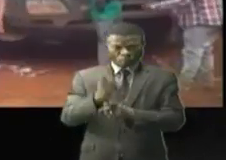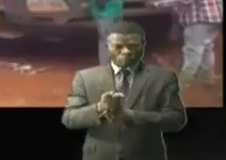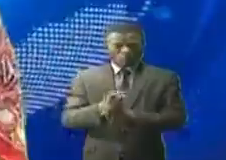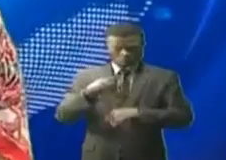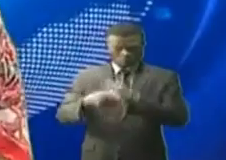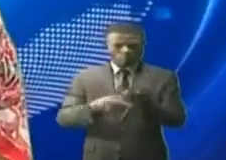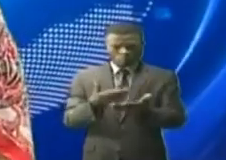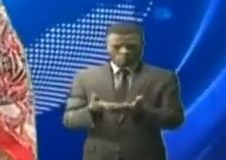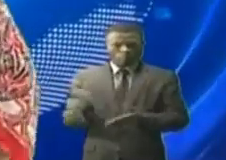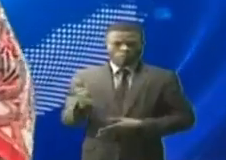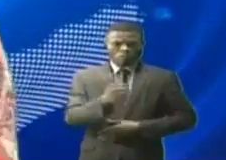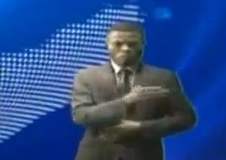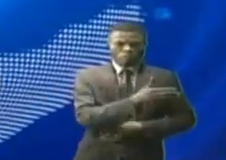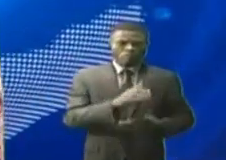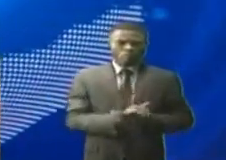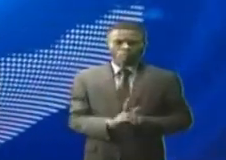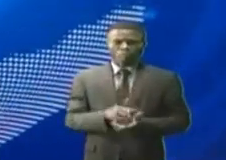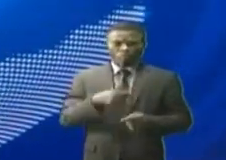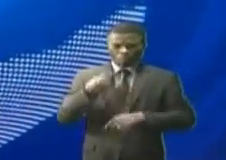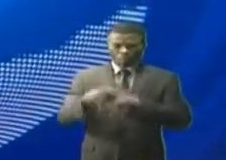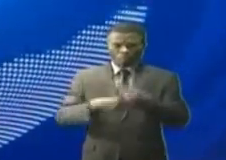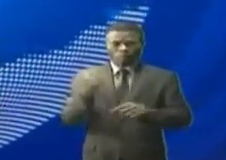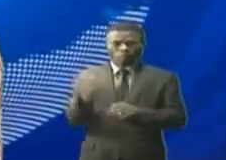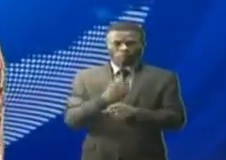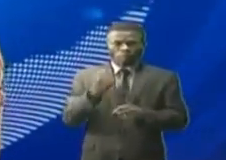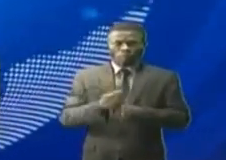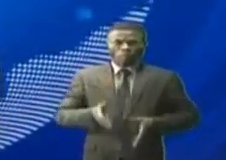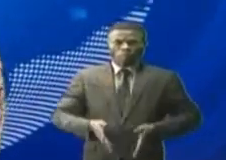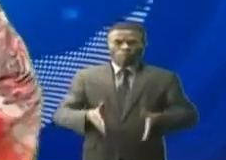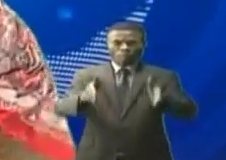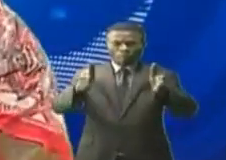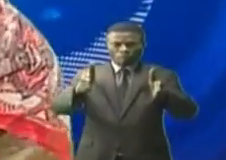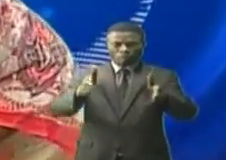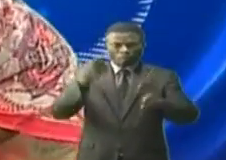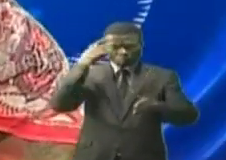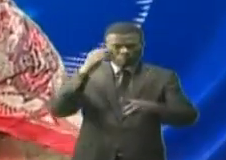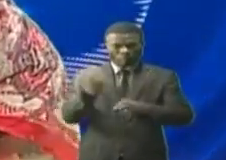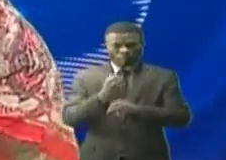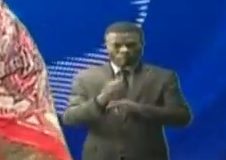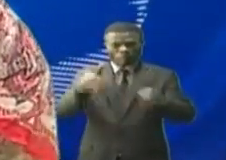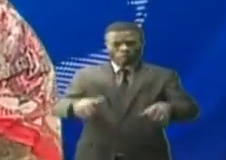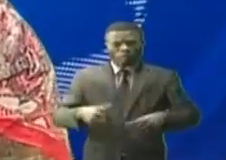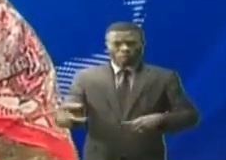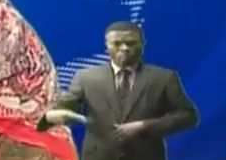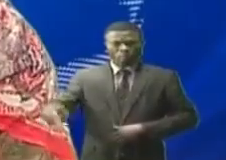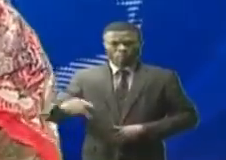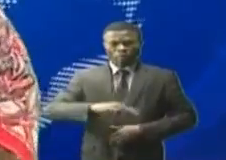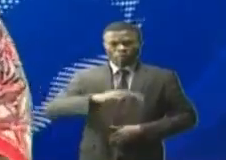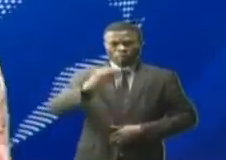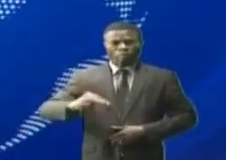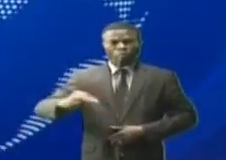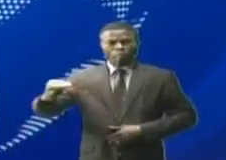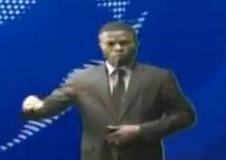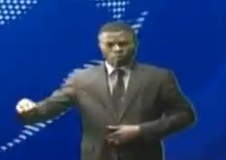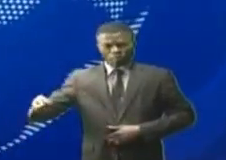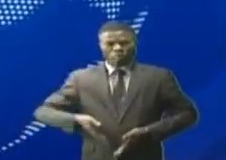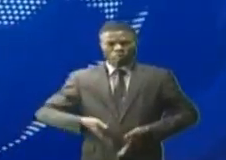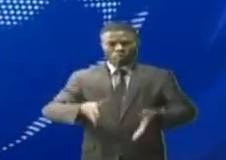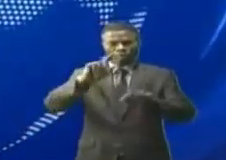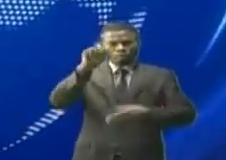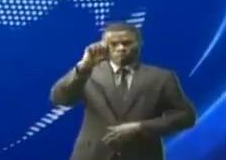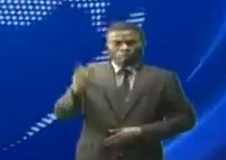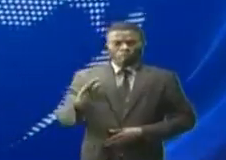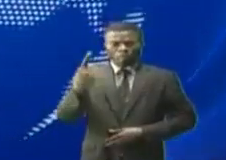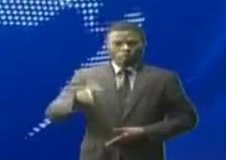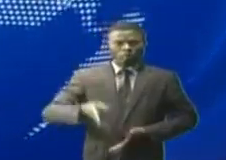repris. Lancement, travaux de route de desserte agricole dans la province du Maniema sur la RN31